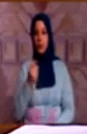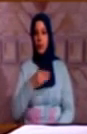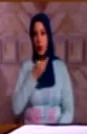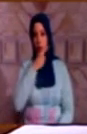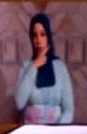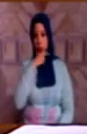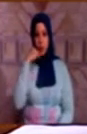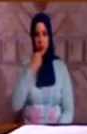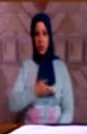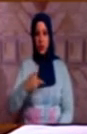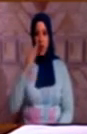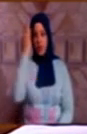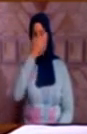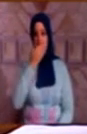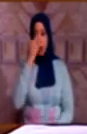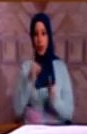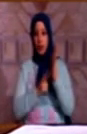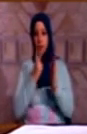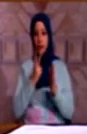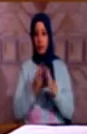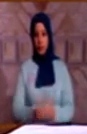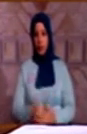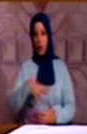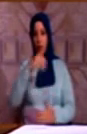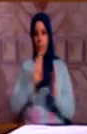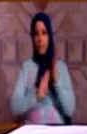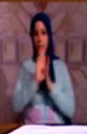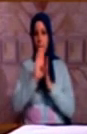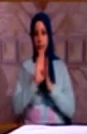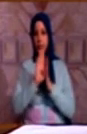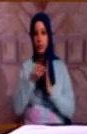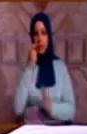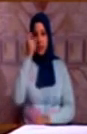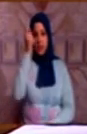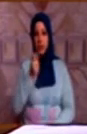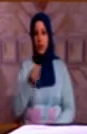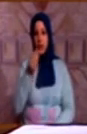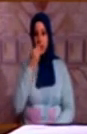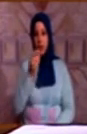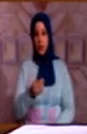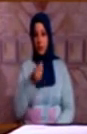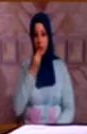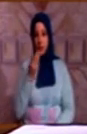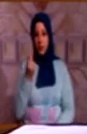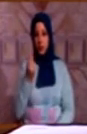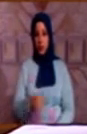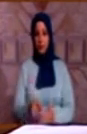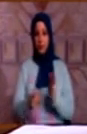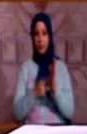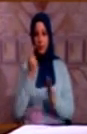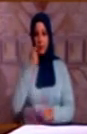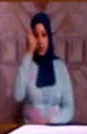الافريقيه الثانيه وهي قمه انسانيه غذائيه يعني اقتصاديه بالمقام الاول هي